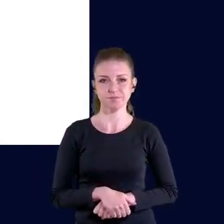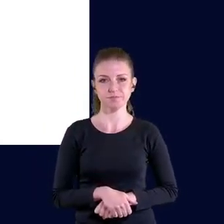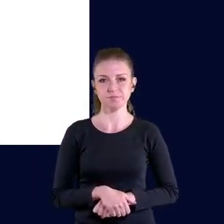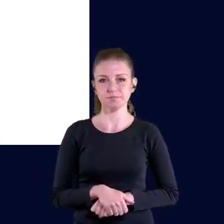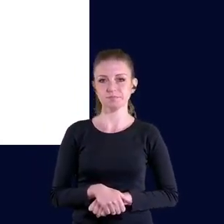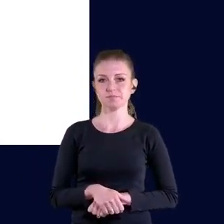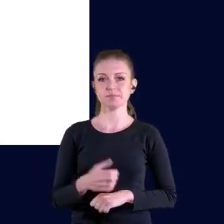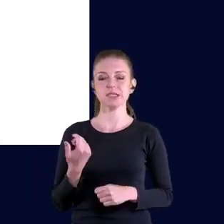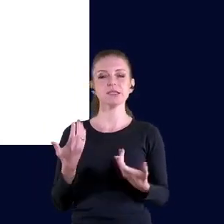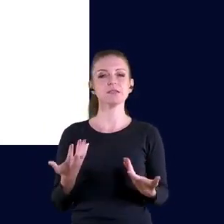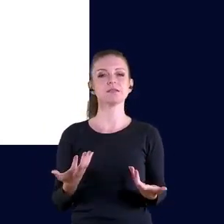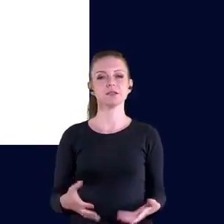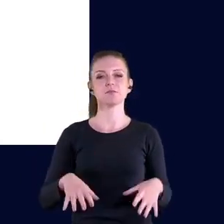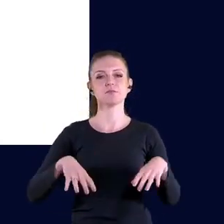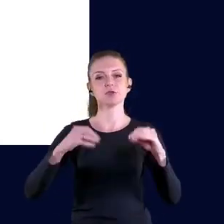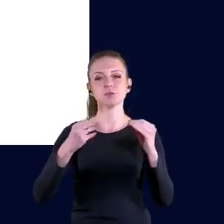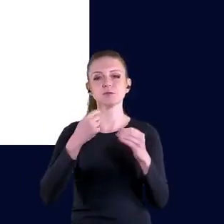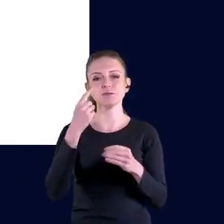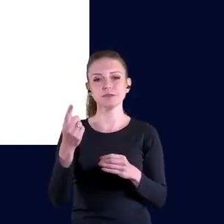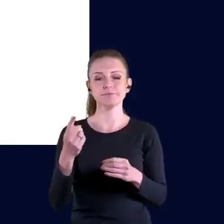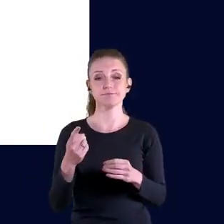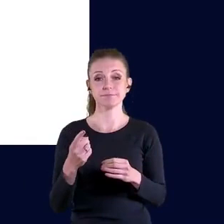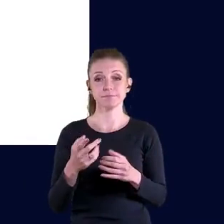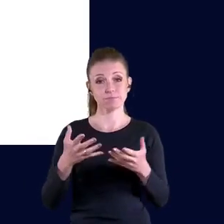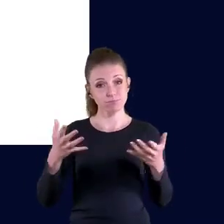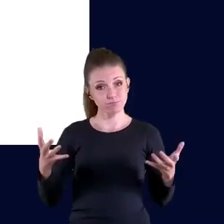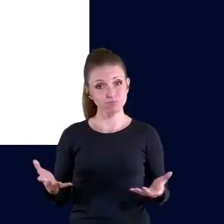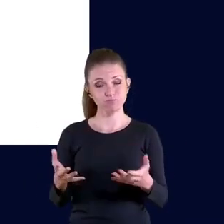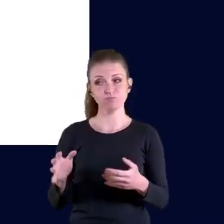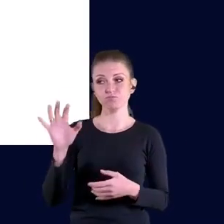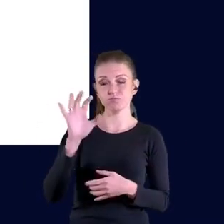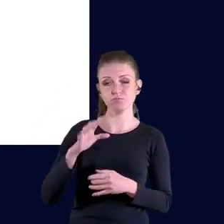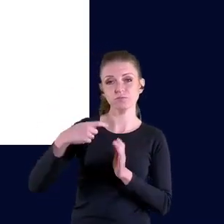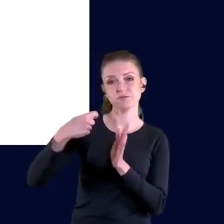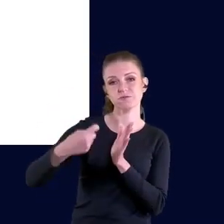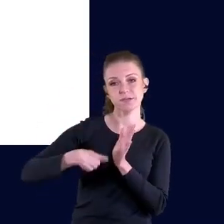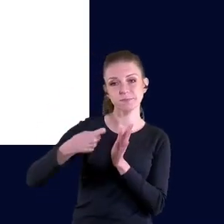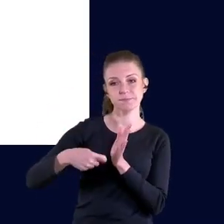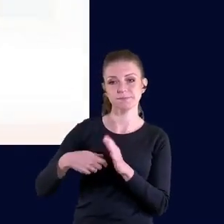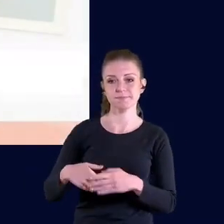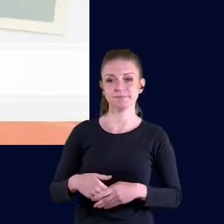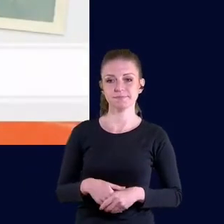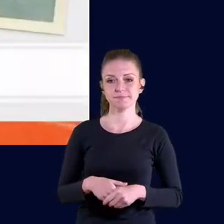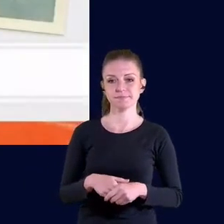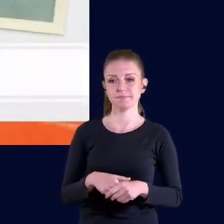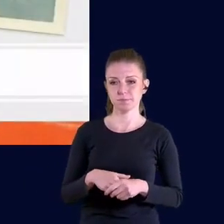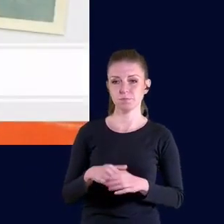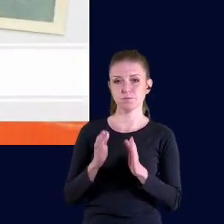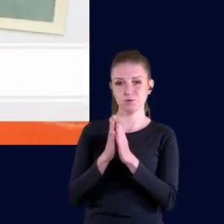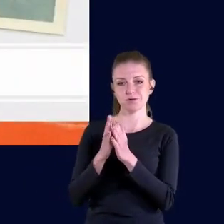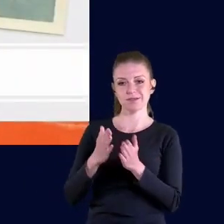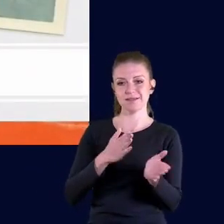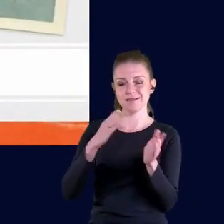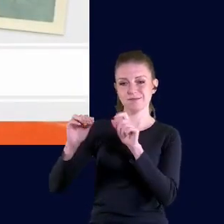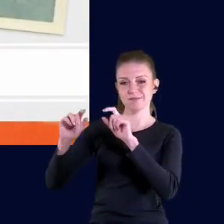zacząć chciałabym od zachęcenia państwa do obejrzenia filmu Poproszę o następny slajd film ten jest